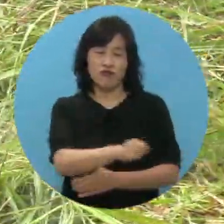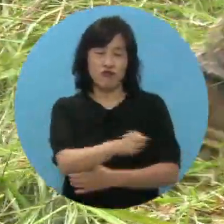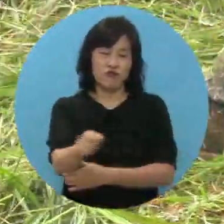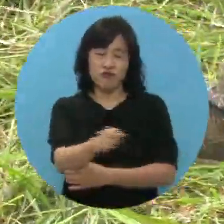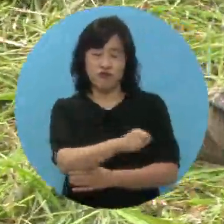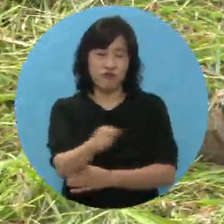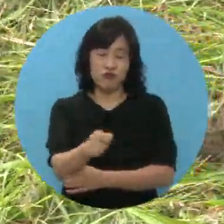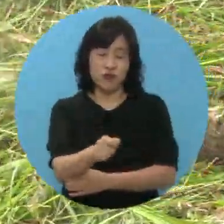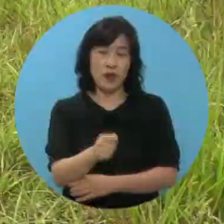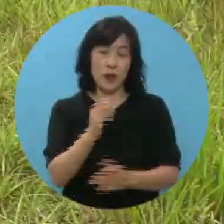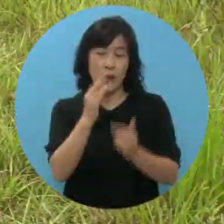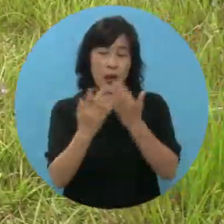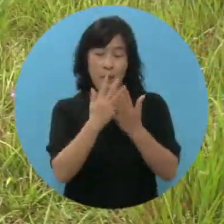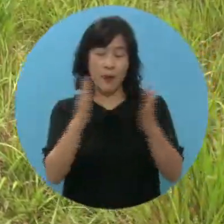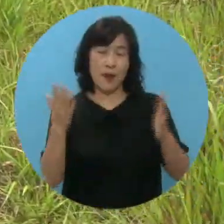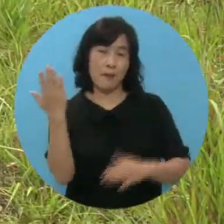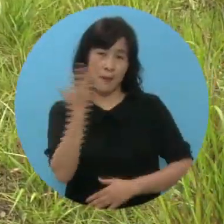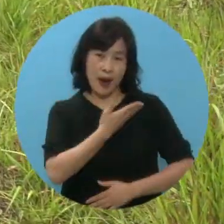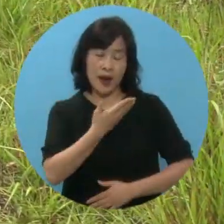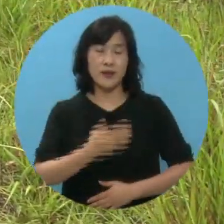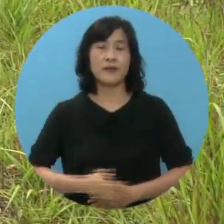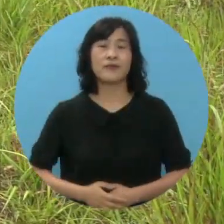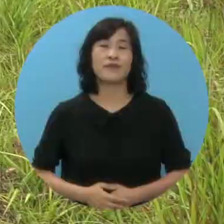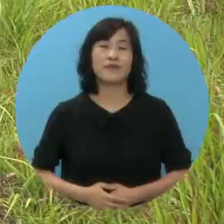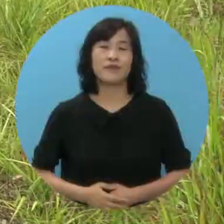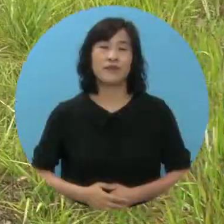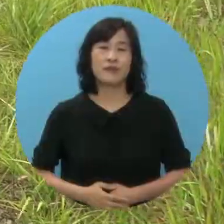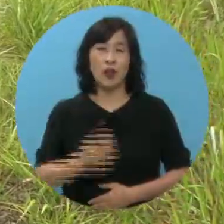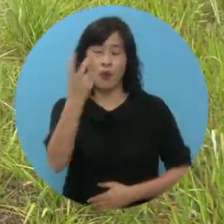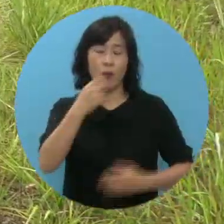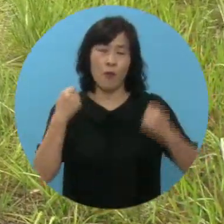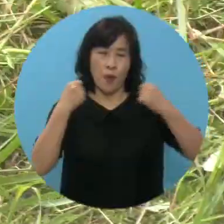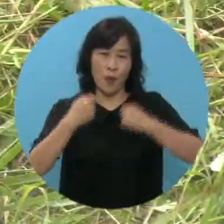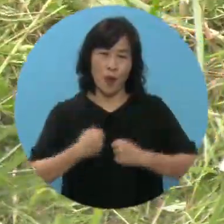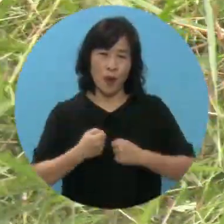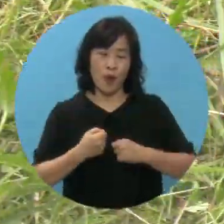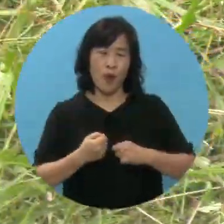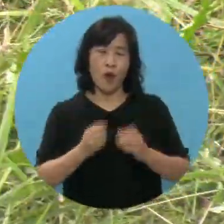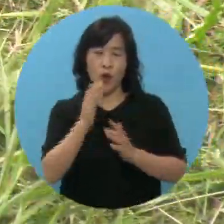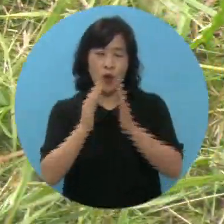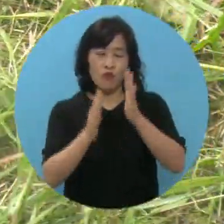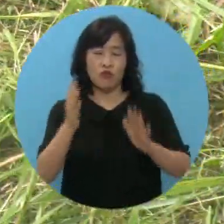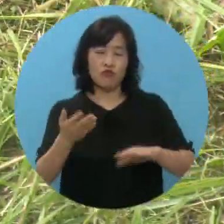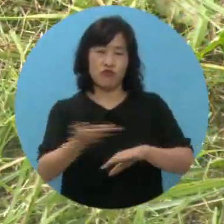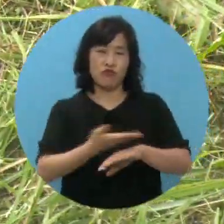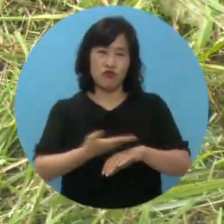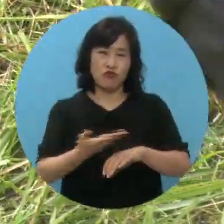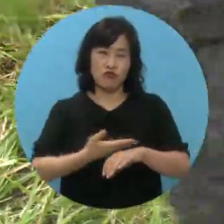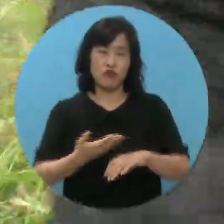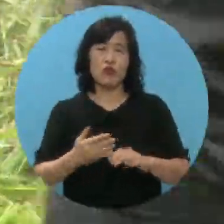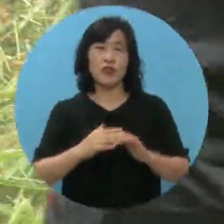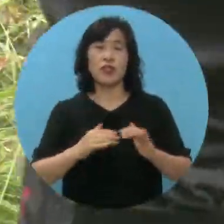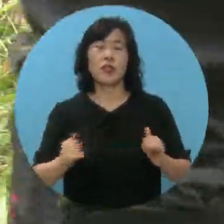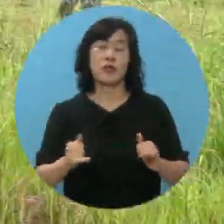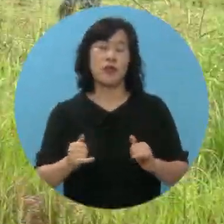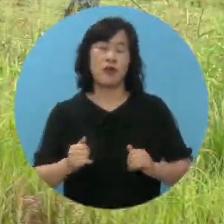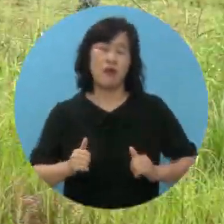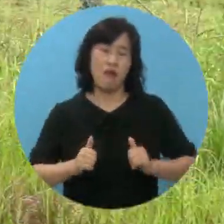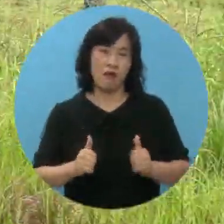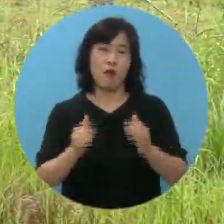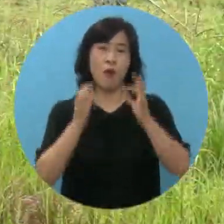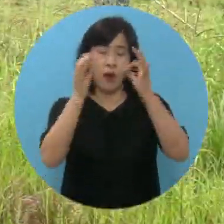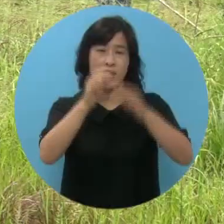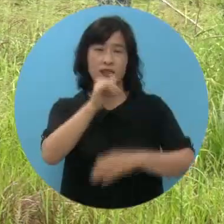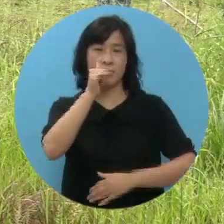지나가자 잡초가 깔끔하게 정리됩니다. 보호 장비를 갖추고 풀을 베는 산림조합원의 손놀림이